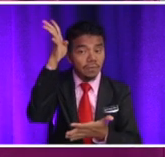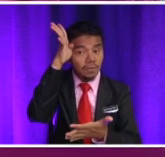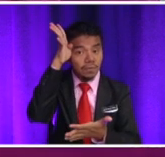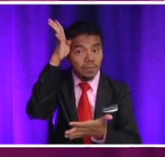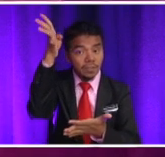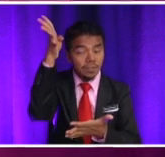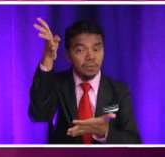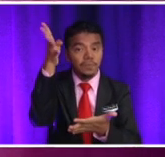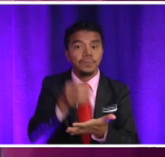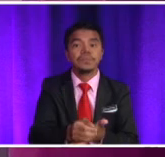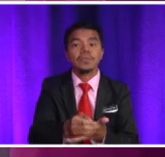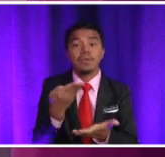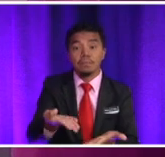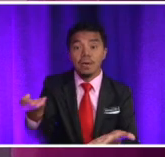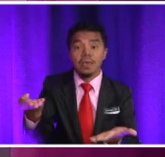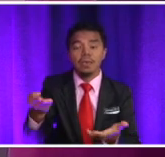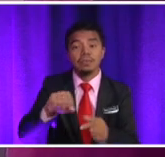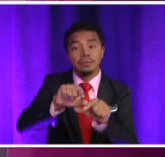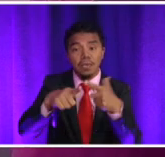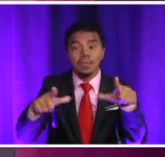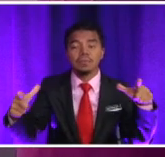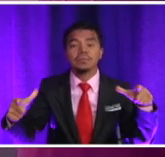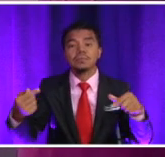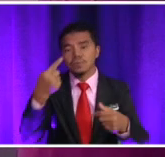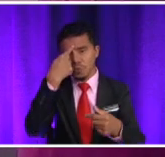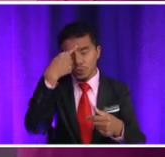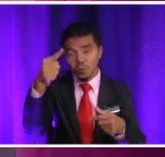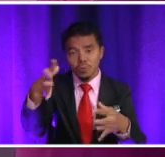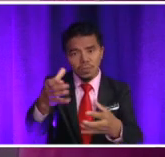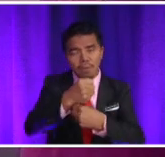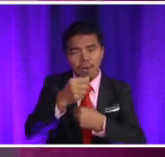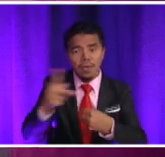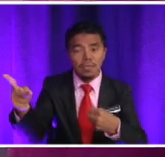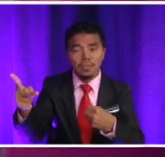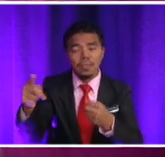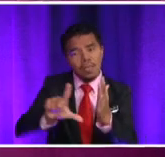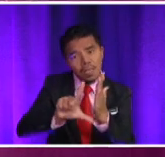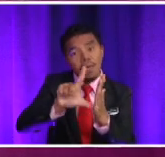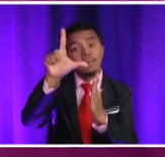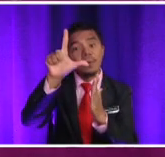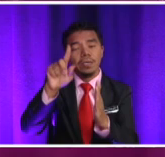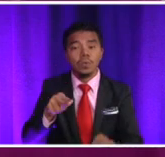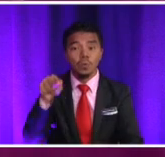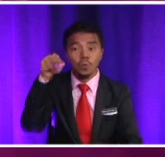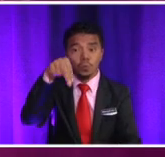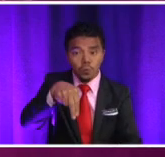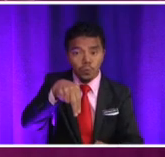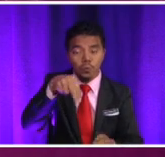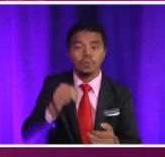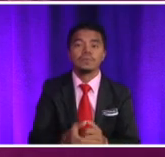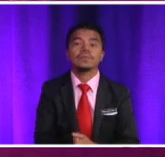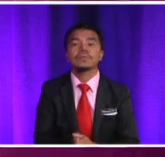dihasilkan barangnya itu untuk mendapat lebih Keuntungan jadi Usahawan ini dia lebih kepada